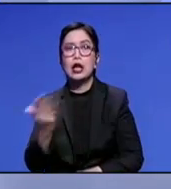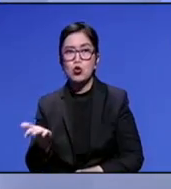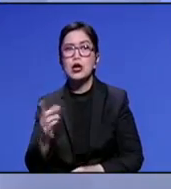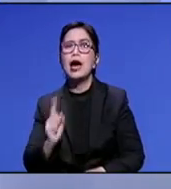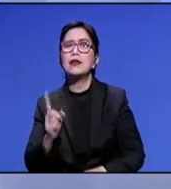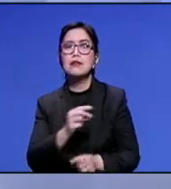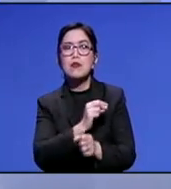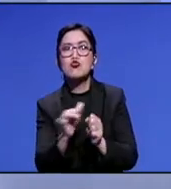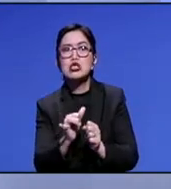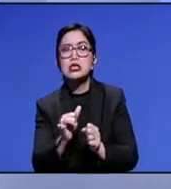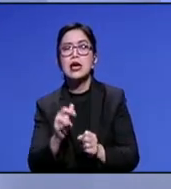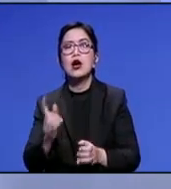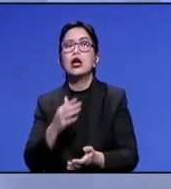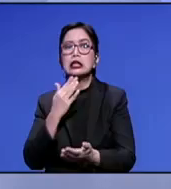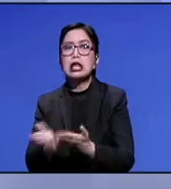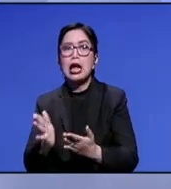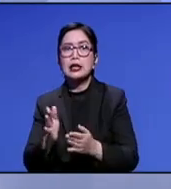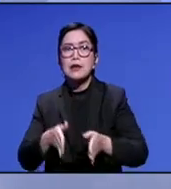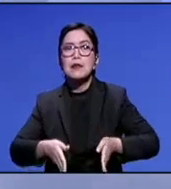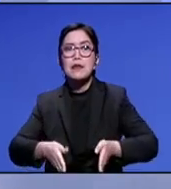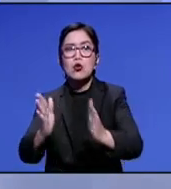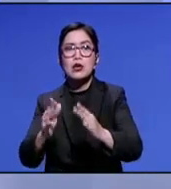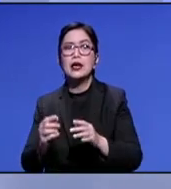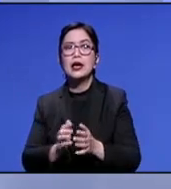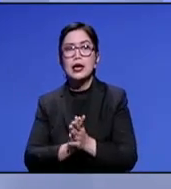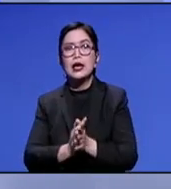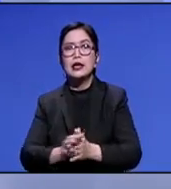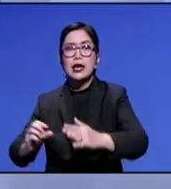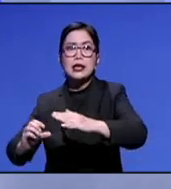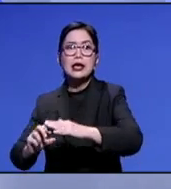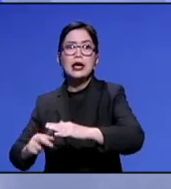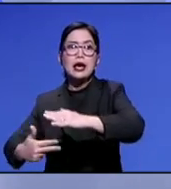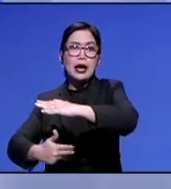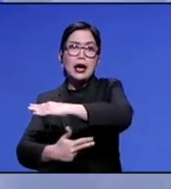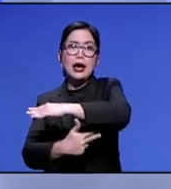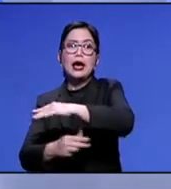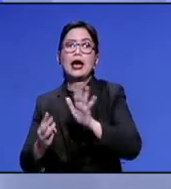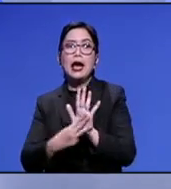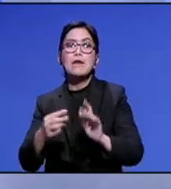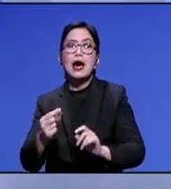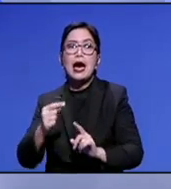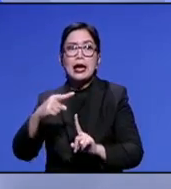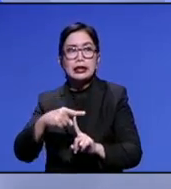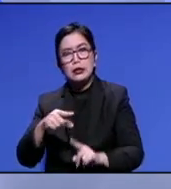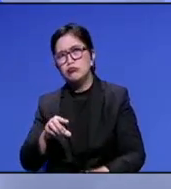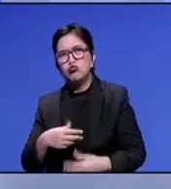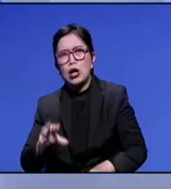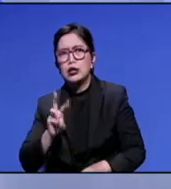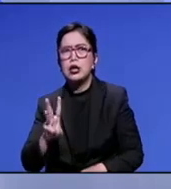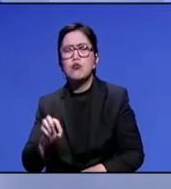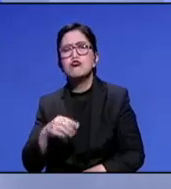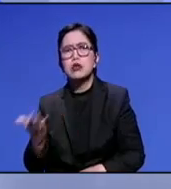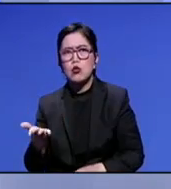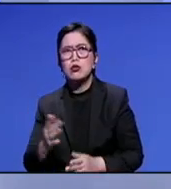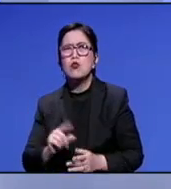muncul karena keterlambatan pembangunan MRT selama 30 tahun pasalnya kajian MRT sudah dibuat sejak tahun